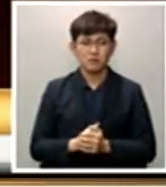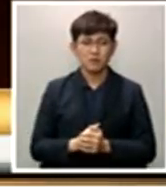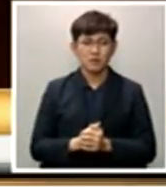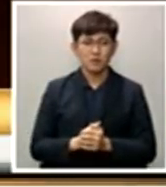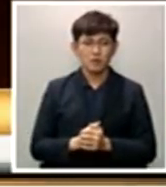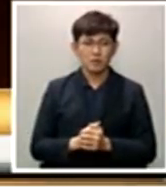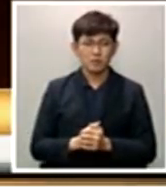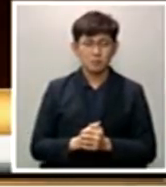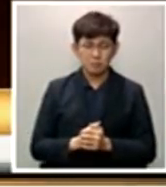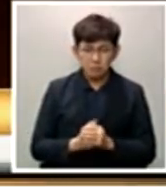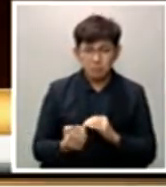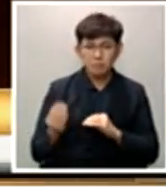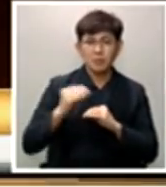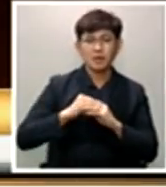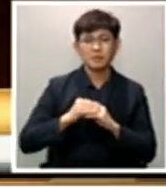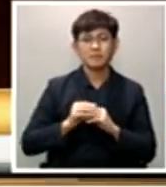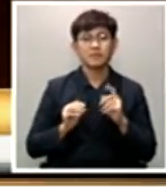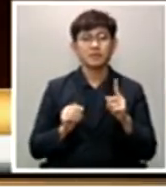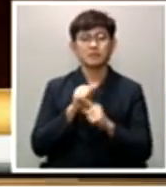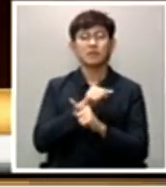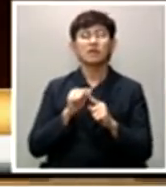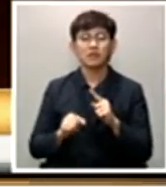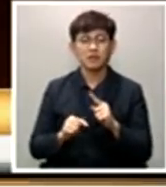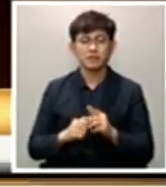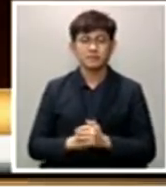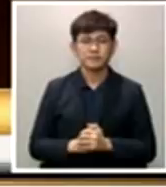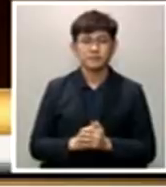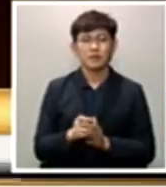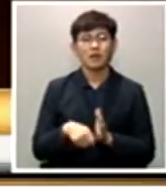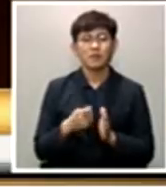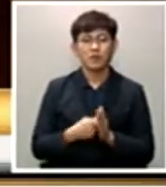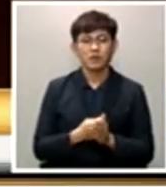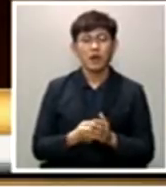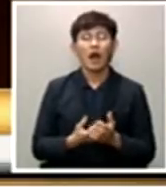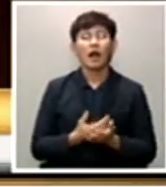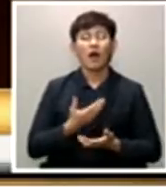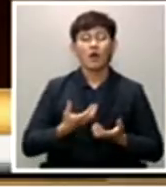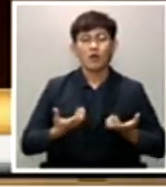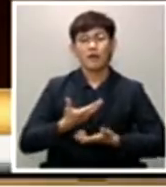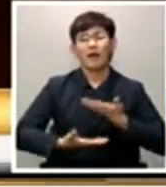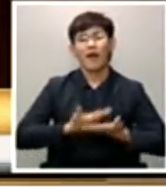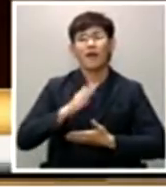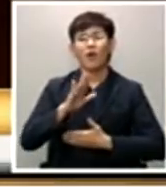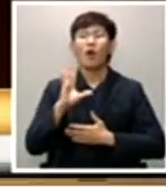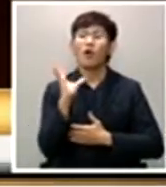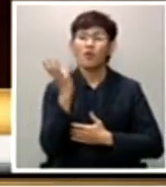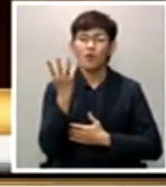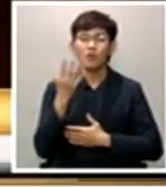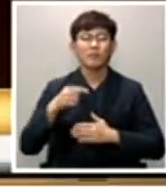เพียง 1% เท่านั้นเองในปีถัดมาฉะนั้นการค้าโลกมันสุดเมื่อการค้าโลก